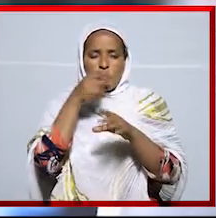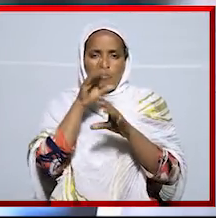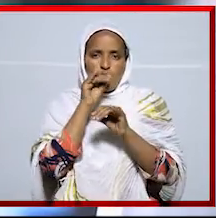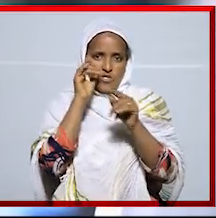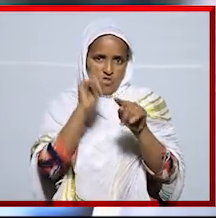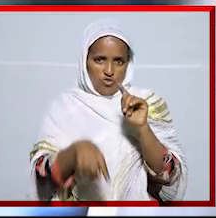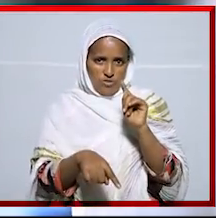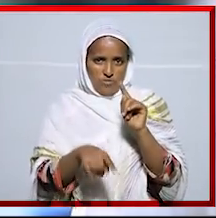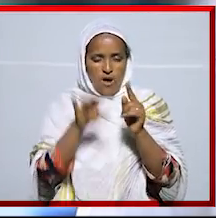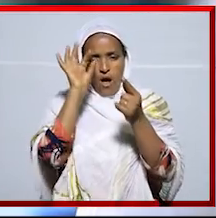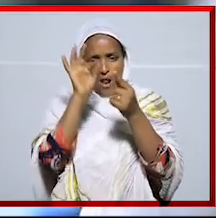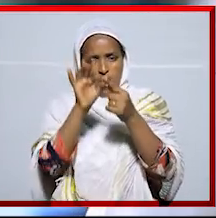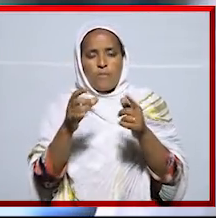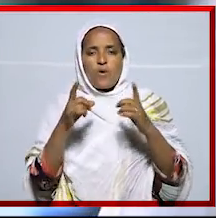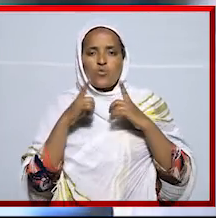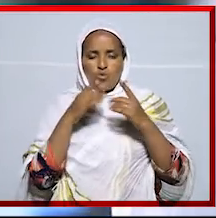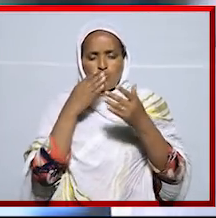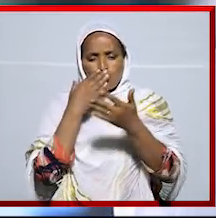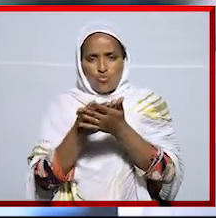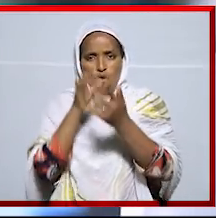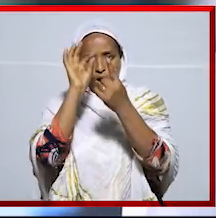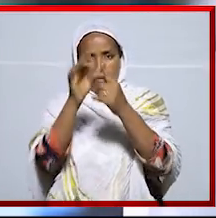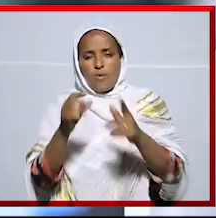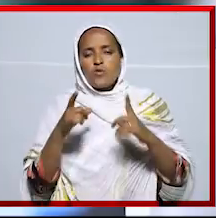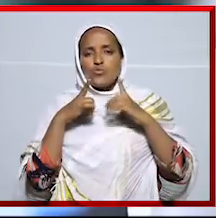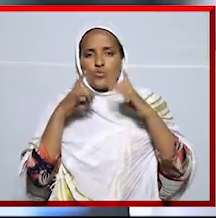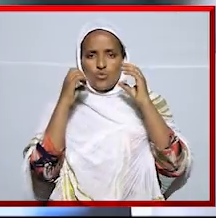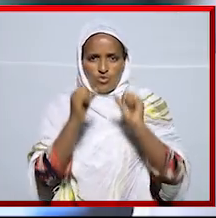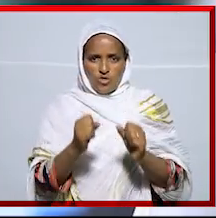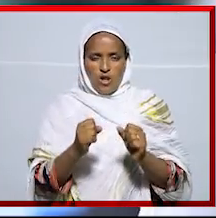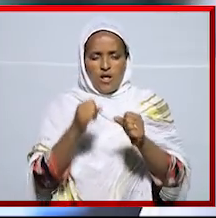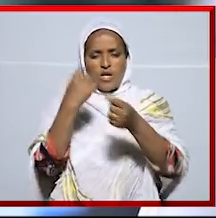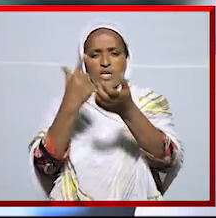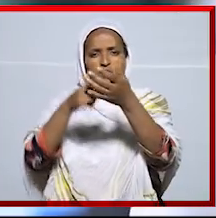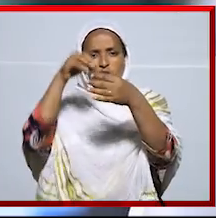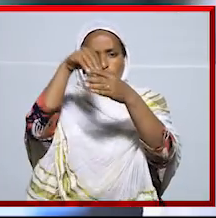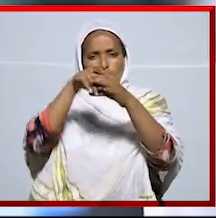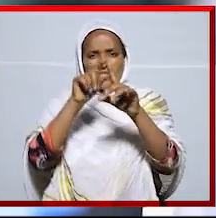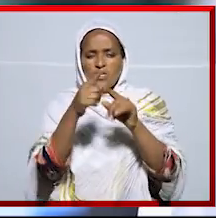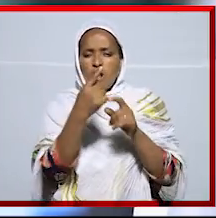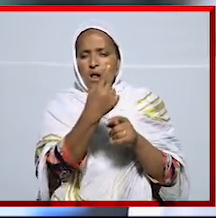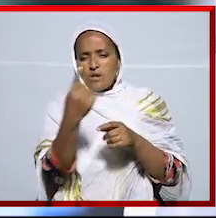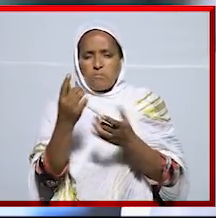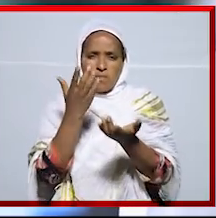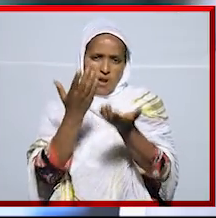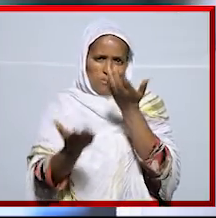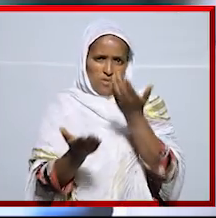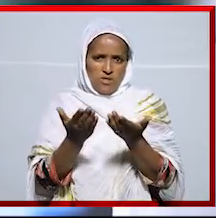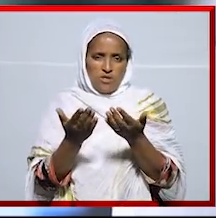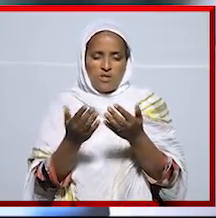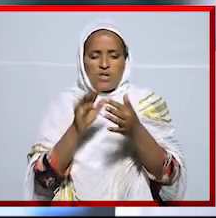ማውራት አልችልም። ዓላማ ይኖረዋል፣ ጥሩ ዓላማ ይኖረዋል። ከዛ ውስጥ ግን አንዳንድ ምናልባት